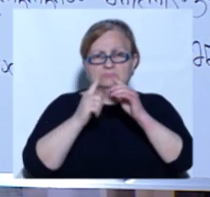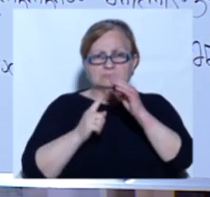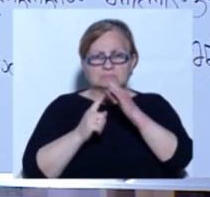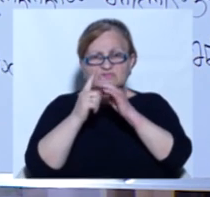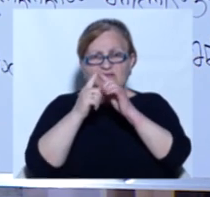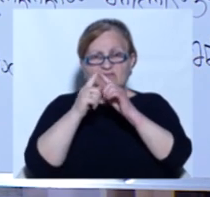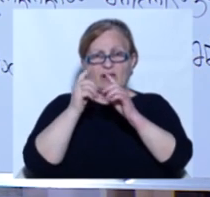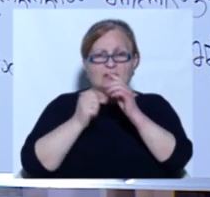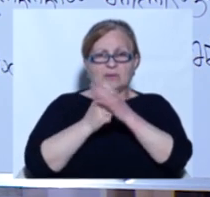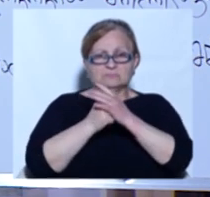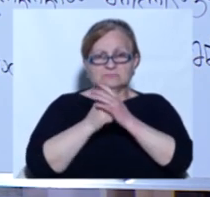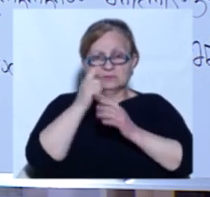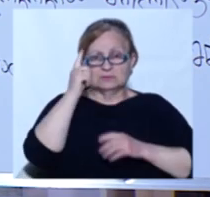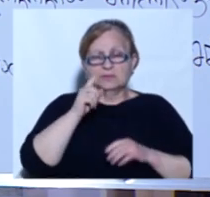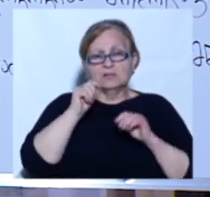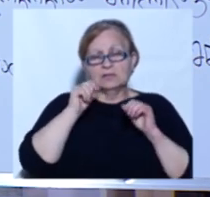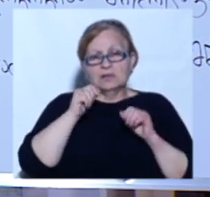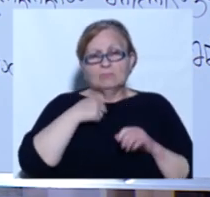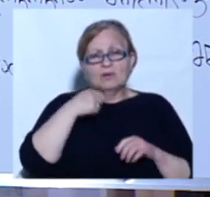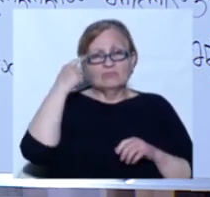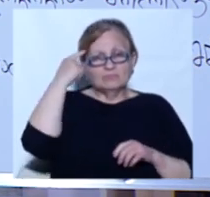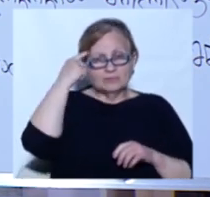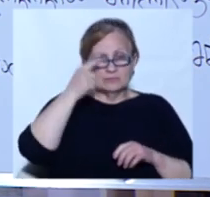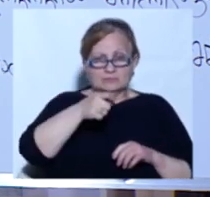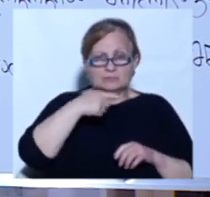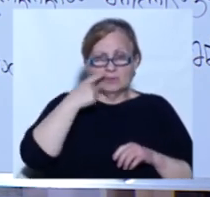შენ კიდევ სხვა სათქმელი იპოვო ამ ჰაიკუში.